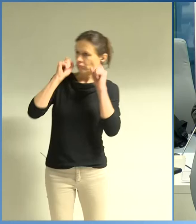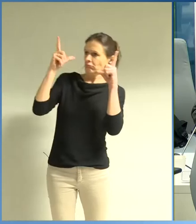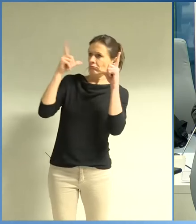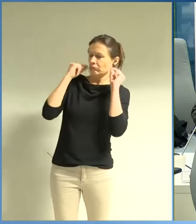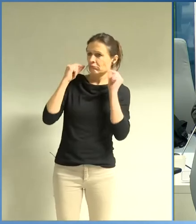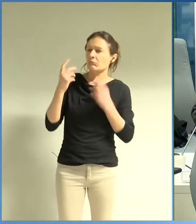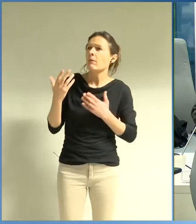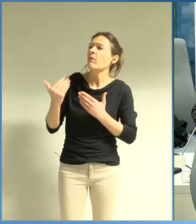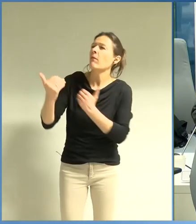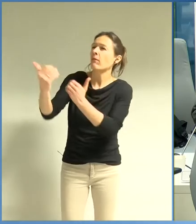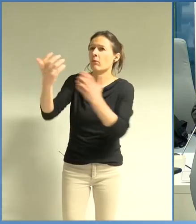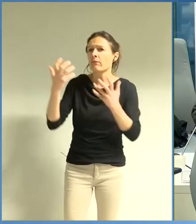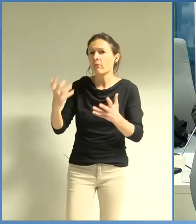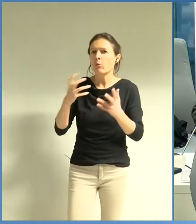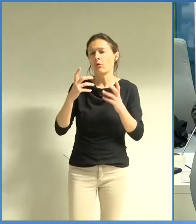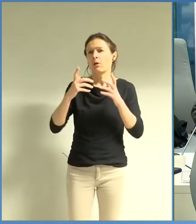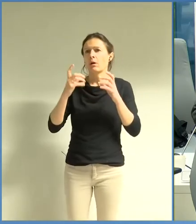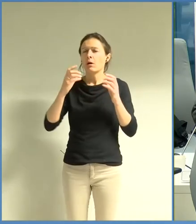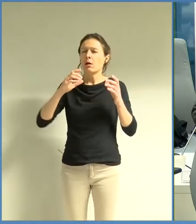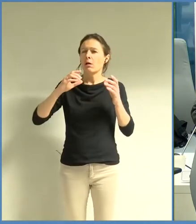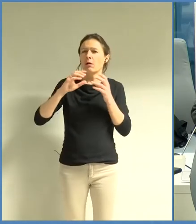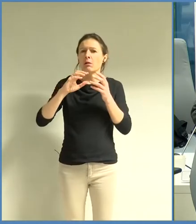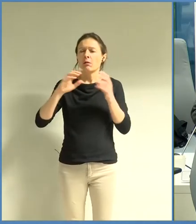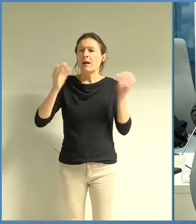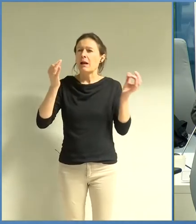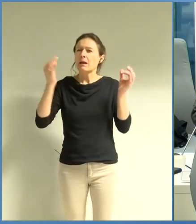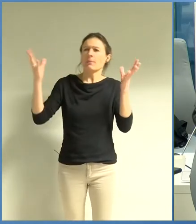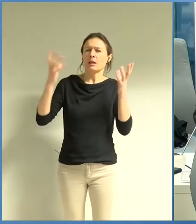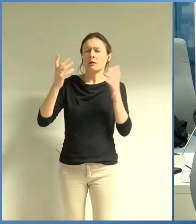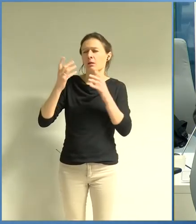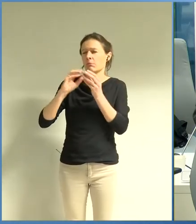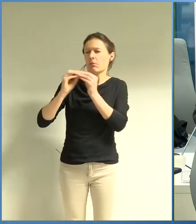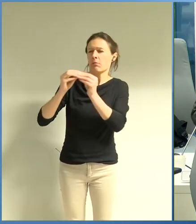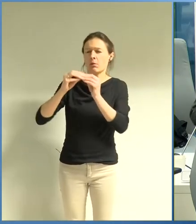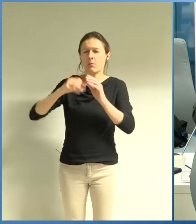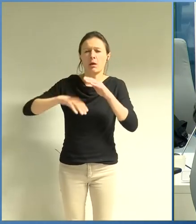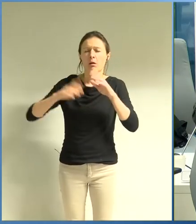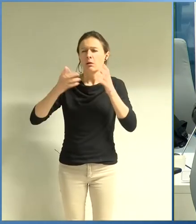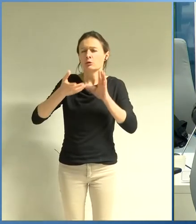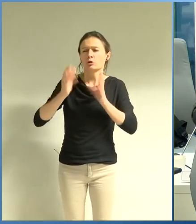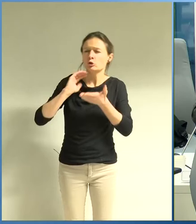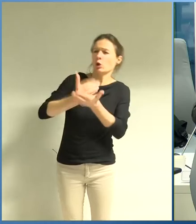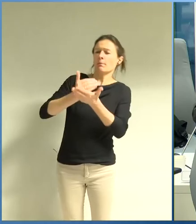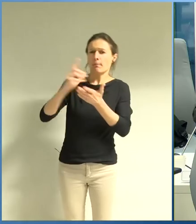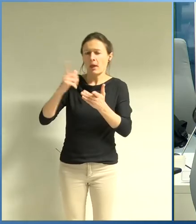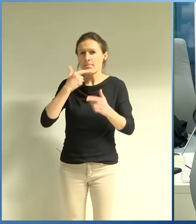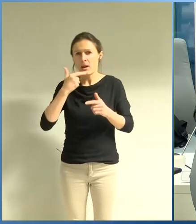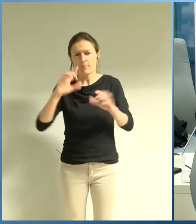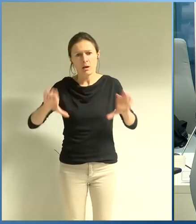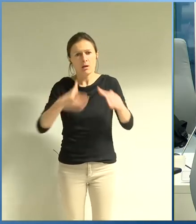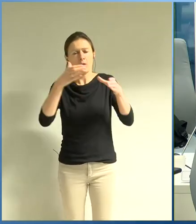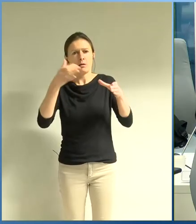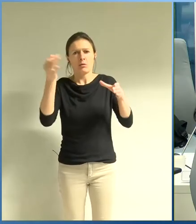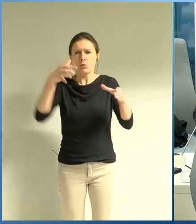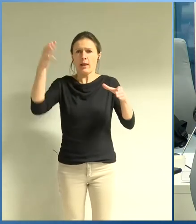climatique on mentionnait pas une seule fois l'énergie nucléaire je pense que là il ya un problème qui garantit évidemment on le sait notre indépendance énergétique